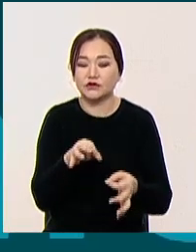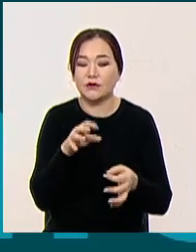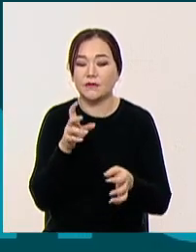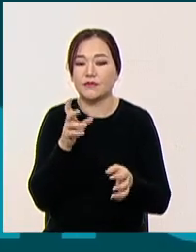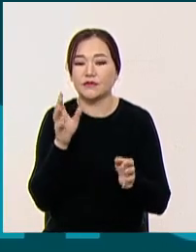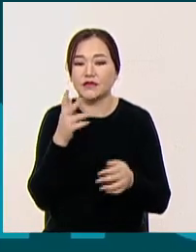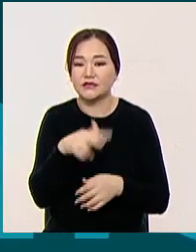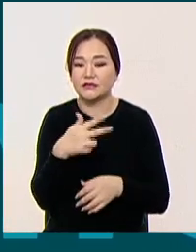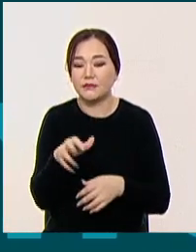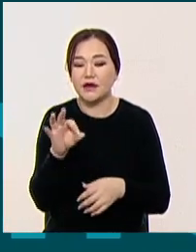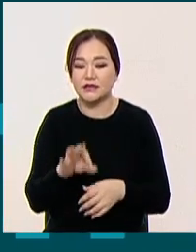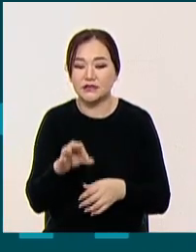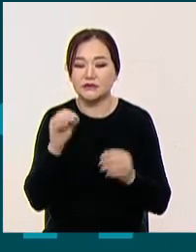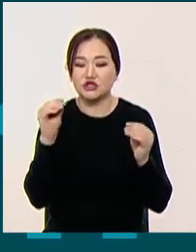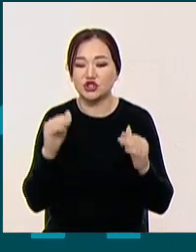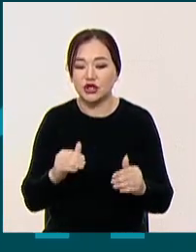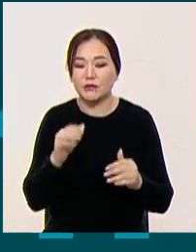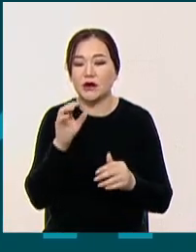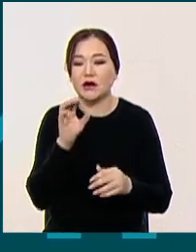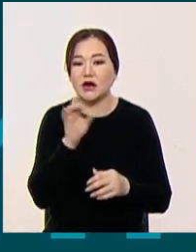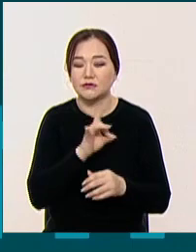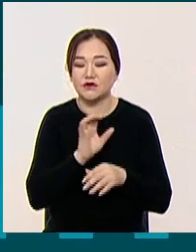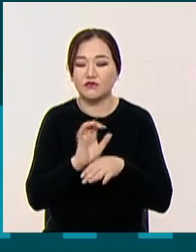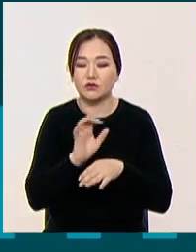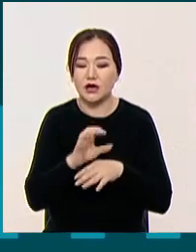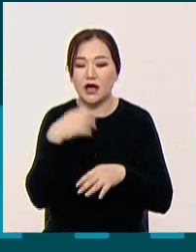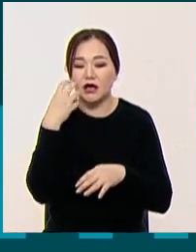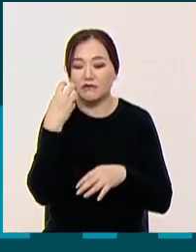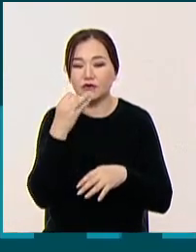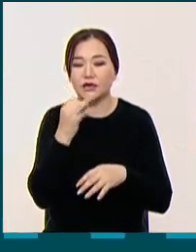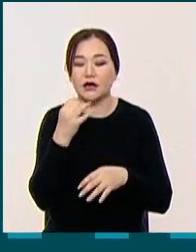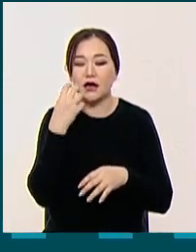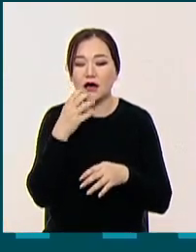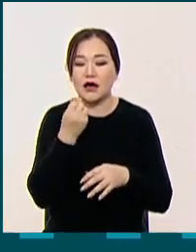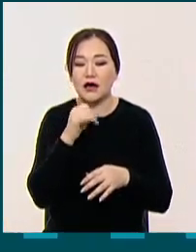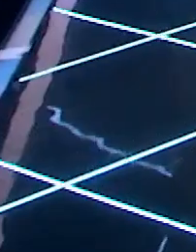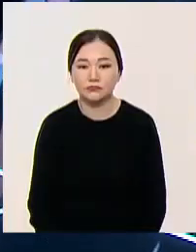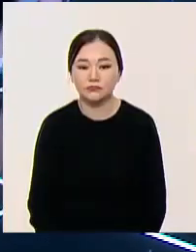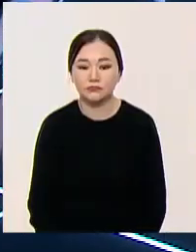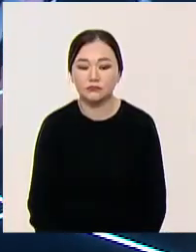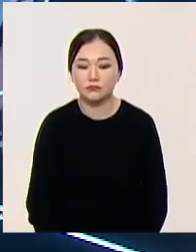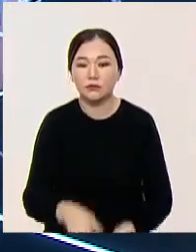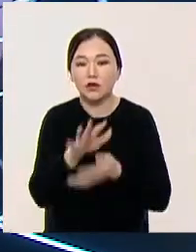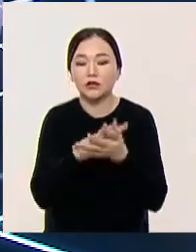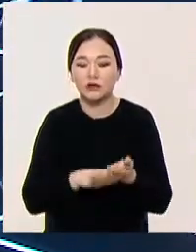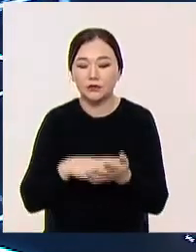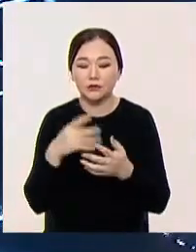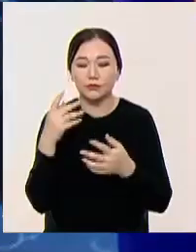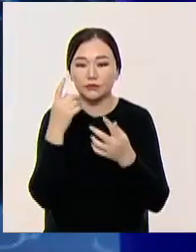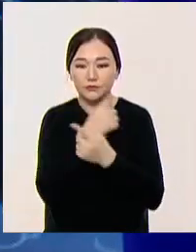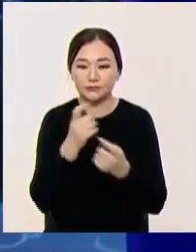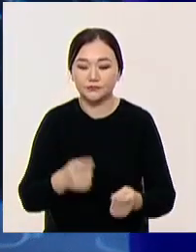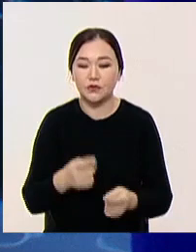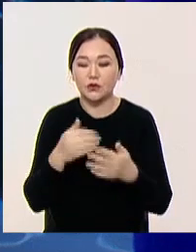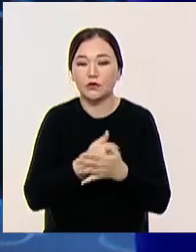минимум 30% снижением объемов выпускаемых айфонов и айпадов. Продолжаем эфир.